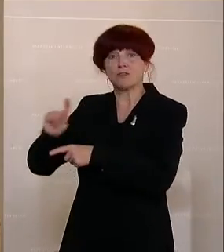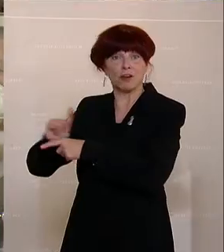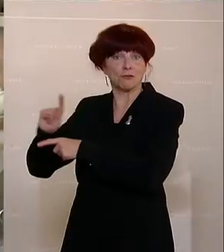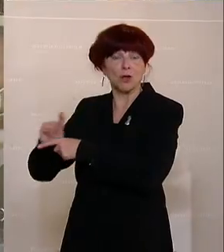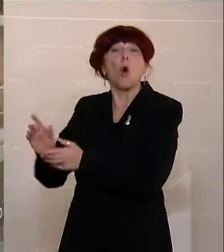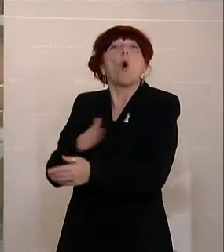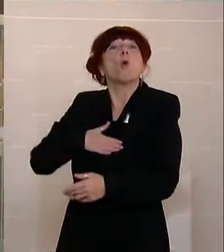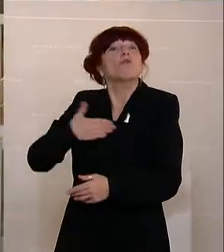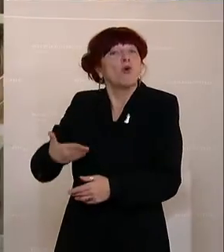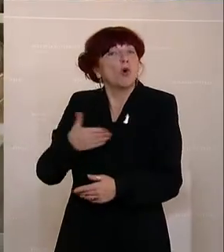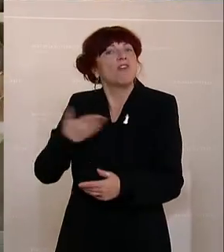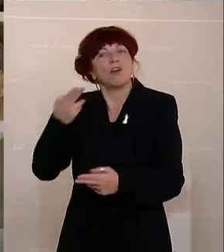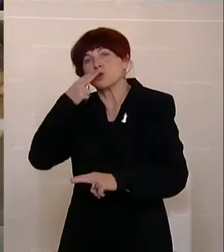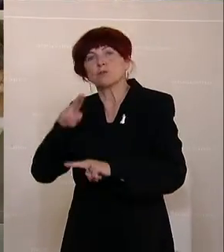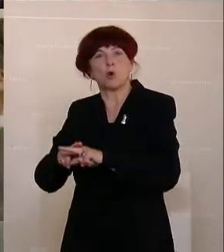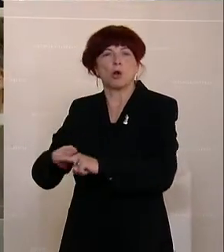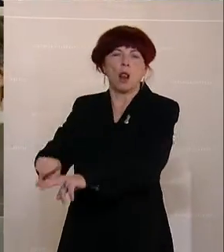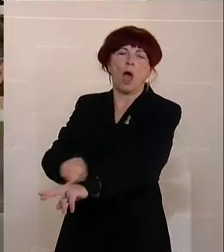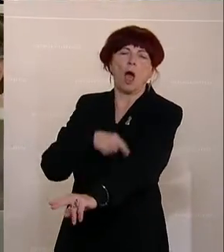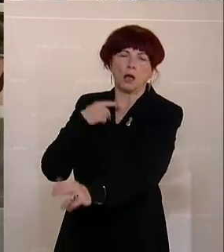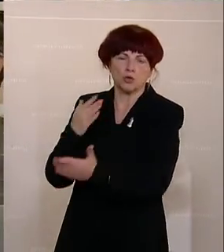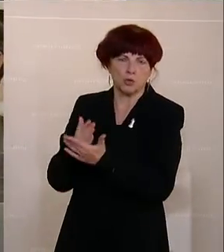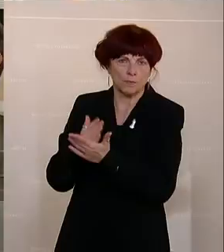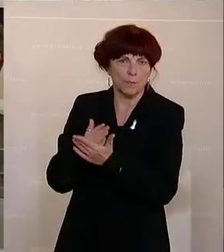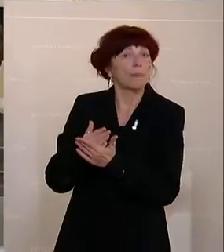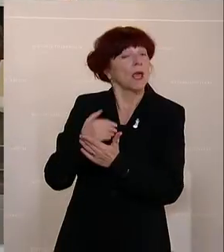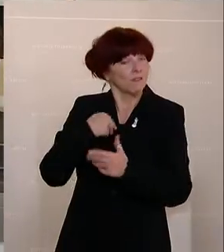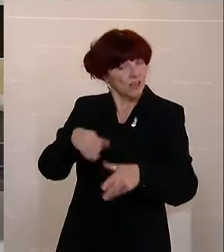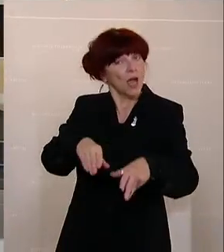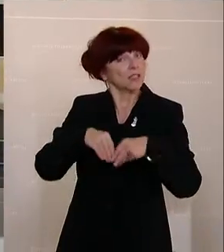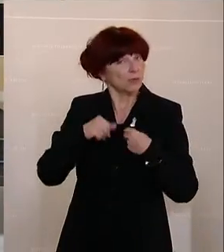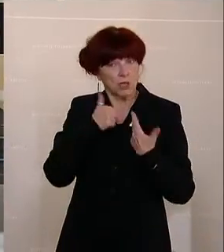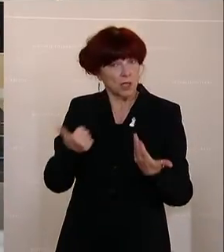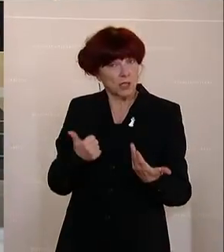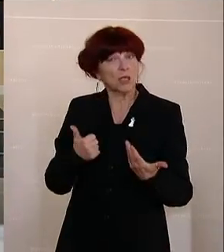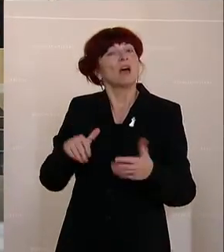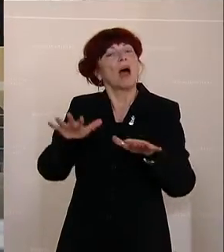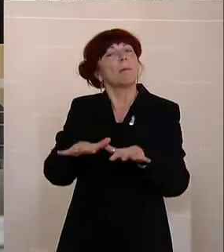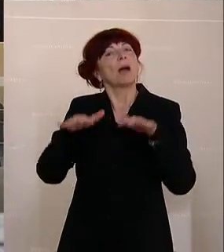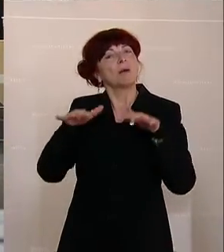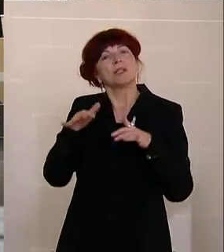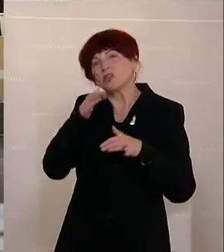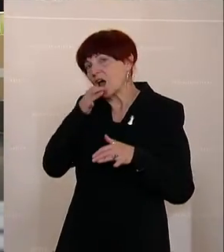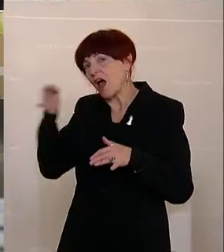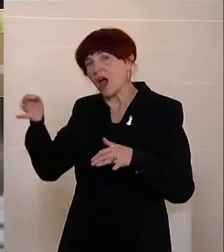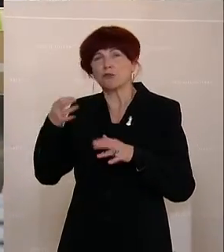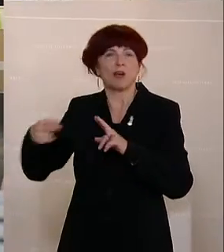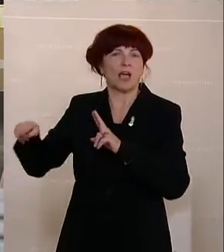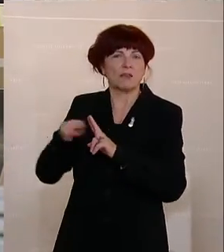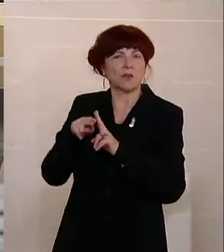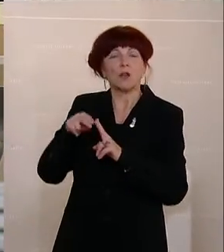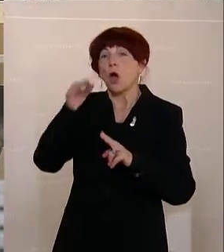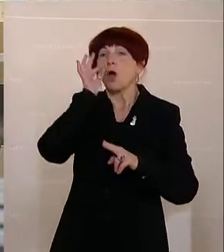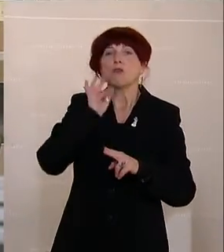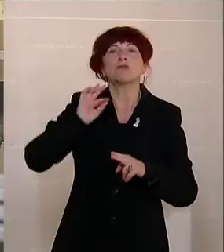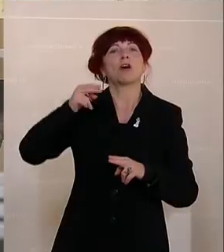das wollen wir nicht weiter so akzeptieren. Auch eine aktuelle parlamentarische Anfragebeantwortung auf eine Anfrage der Kollegin Julia Herr hat ergeben, dass man noch nicht mal